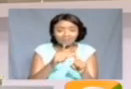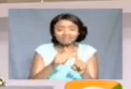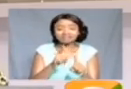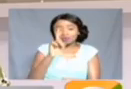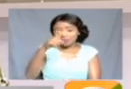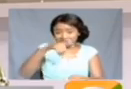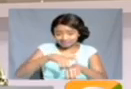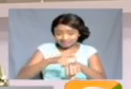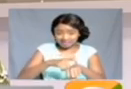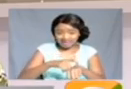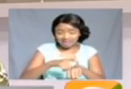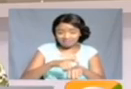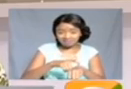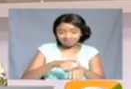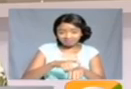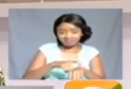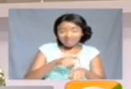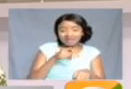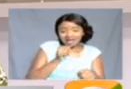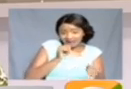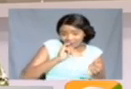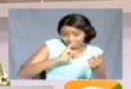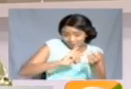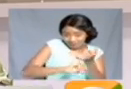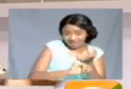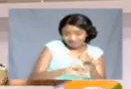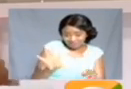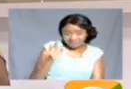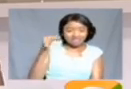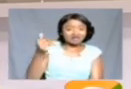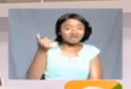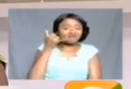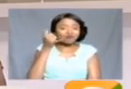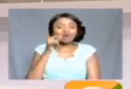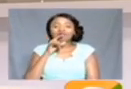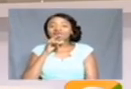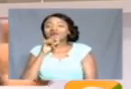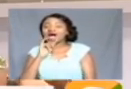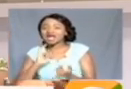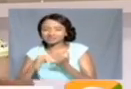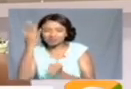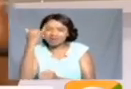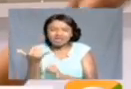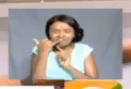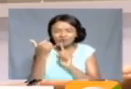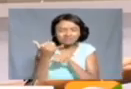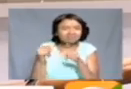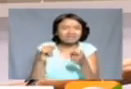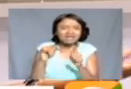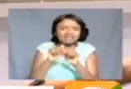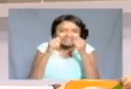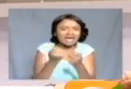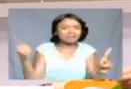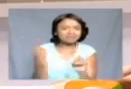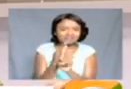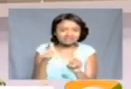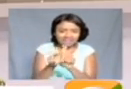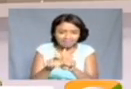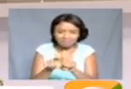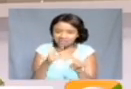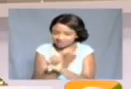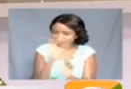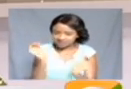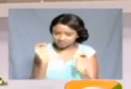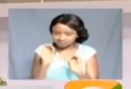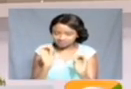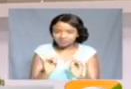wakati huyu mke kwa bahati mbaya alichukua simu ya mumewe na mke akachukua, yani wakabadilishana simu lakini bila kujua, si makusudi. Na yule